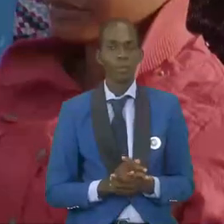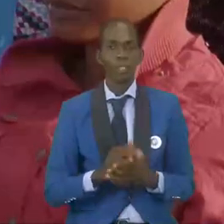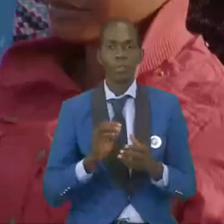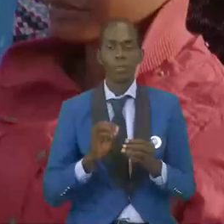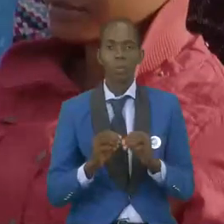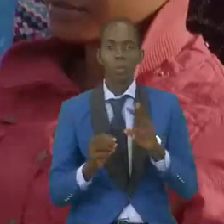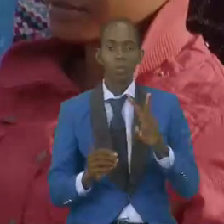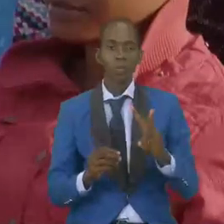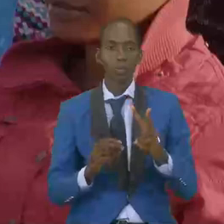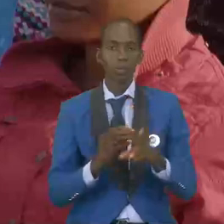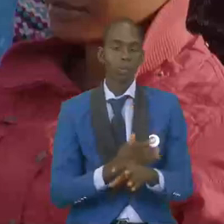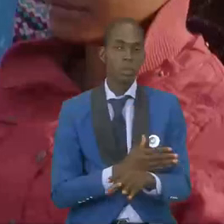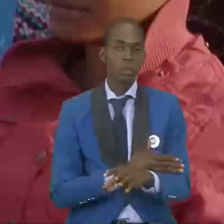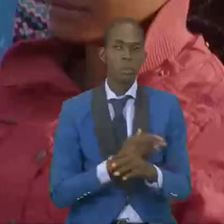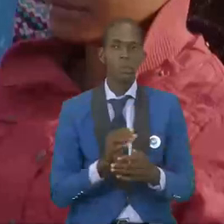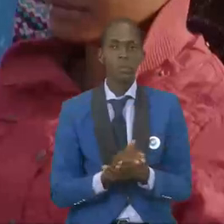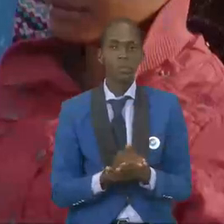Amen.